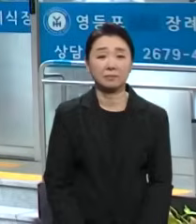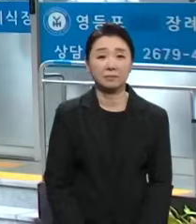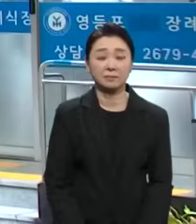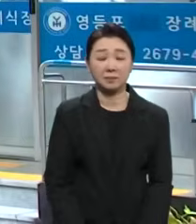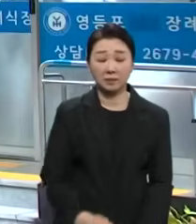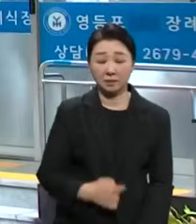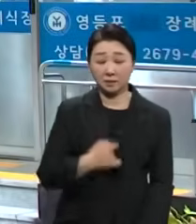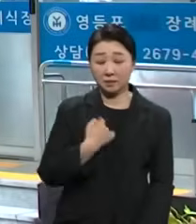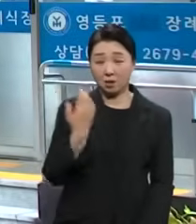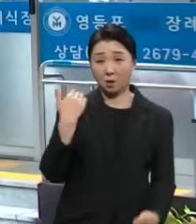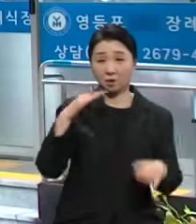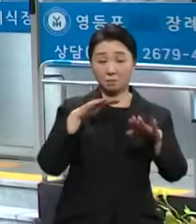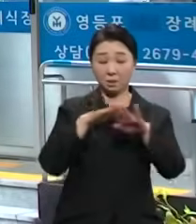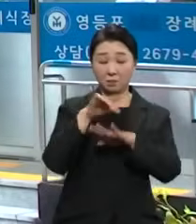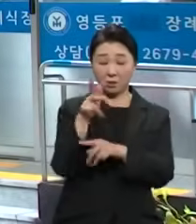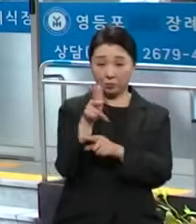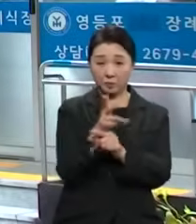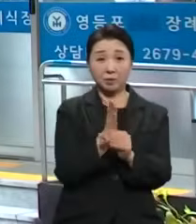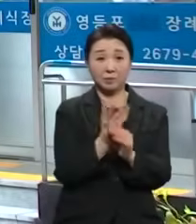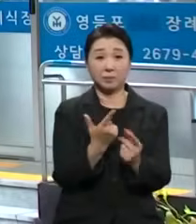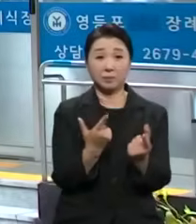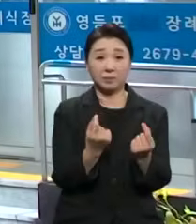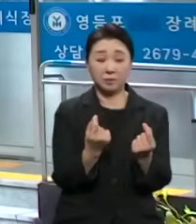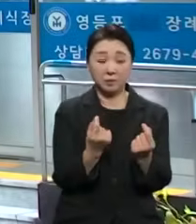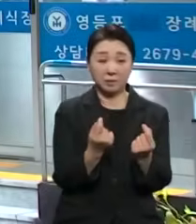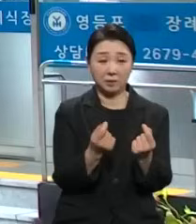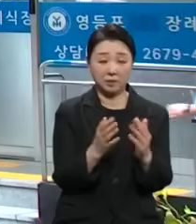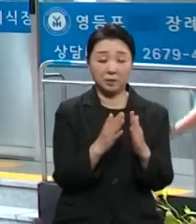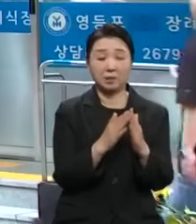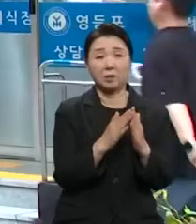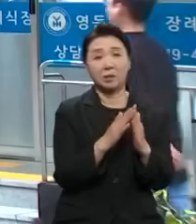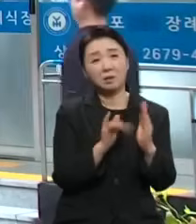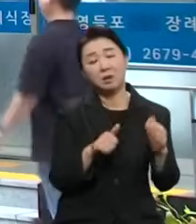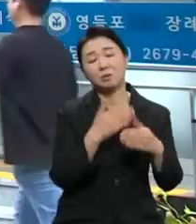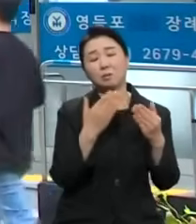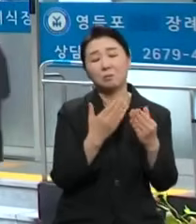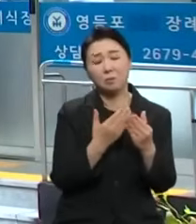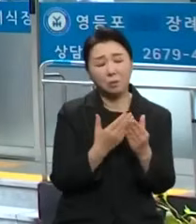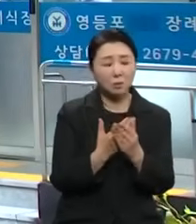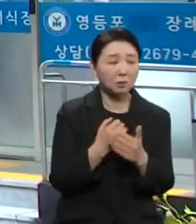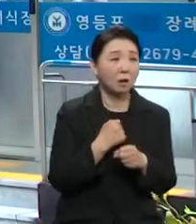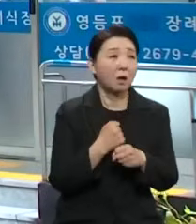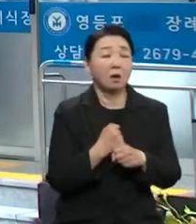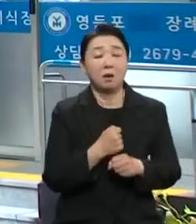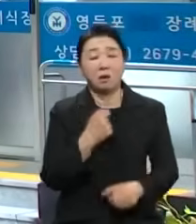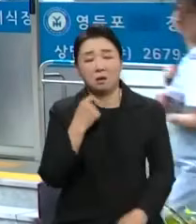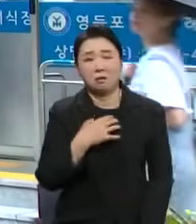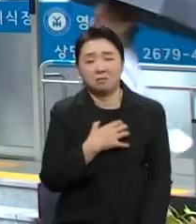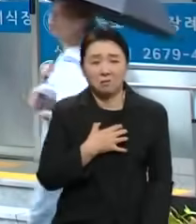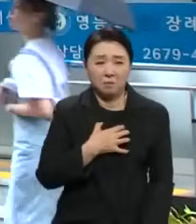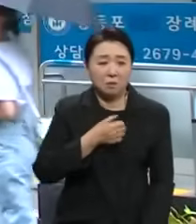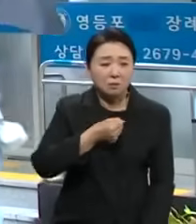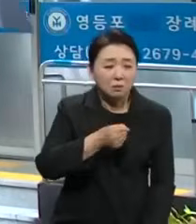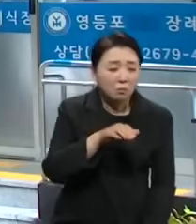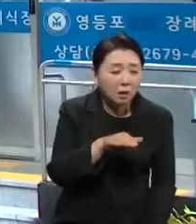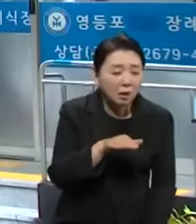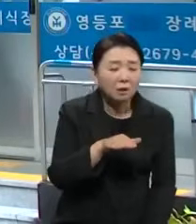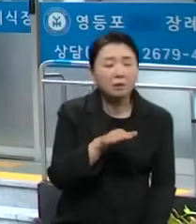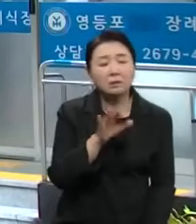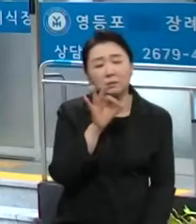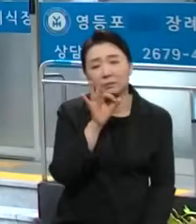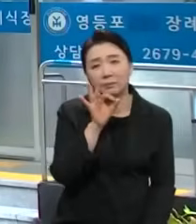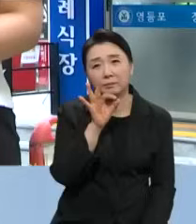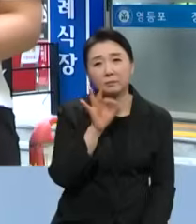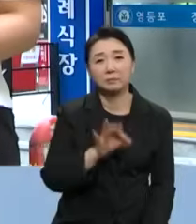저도 어젯밤부터 이곳을 취재 중인데요. 유족들 모두 매우 경황이 없고 슬퍼하고 있어 인터뷰를 요청하기도 힘든 상태입니다.